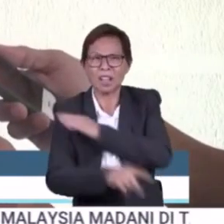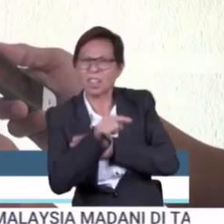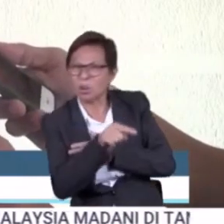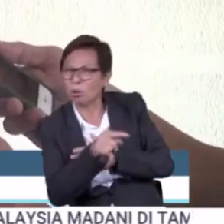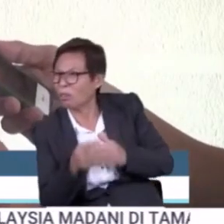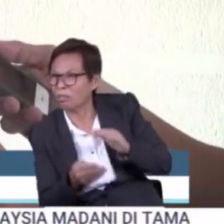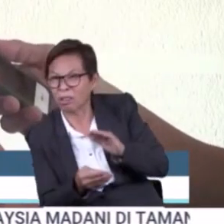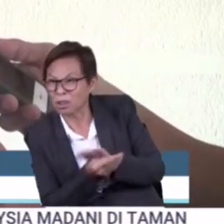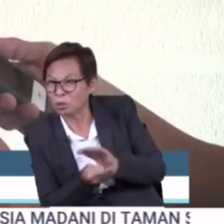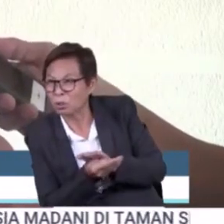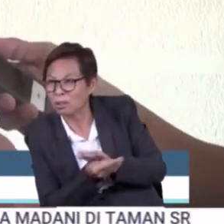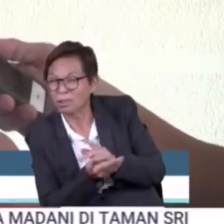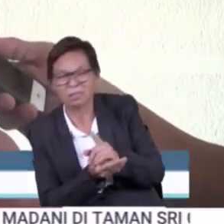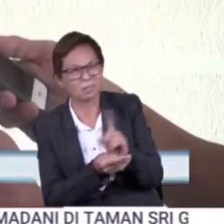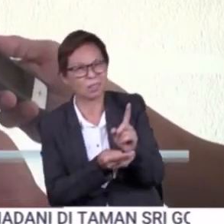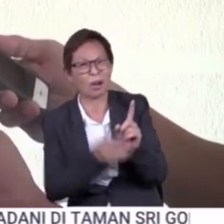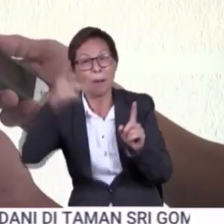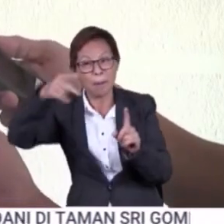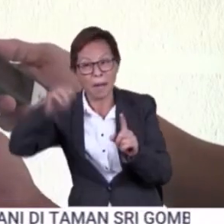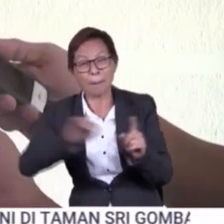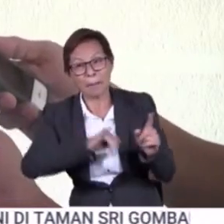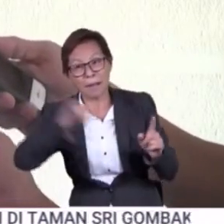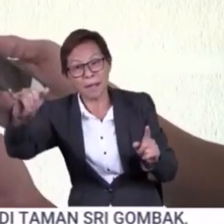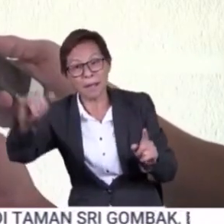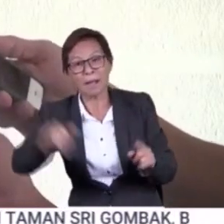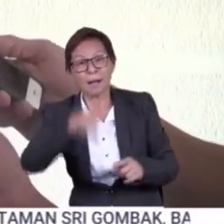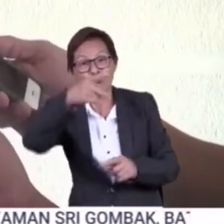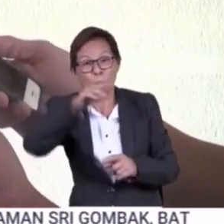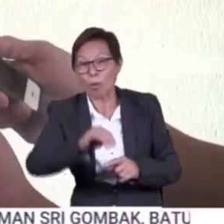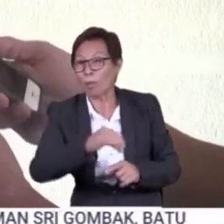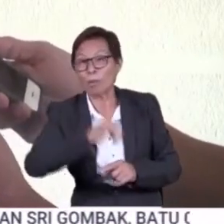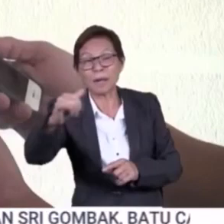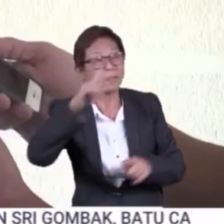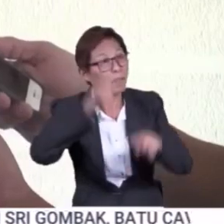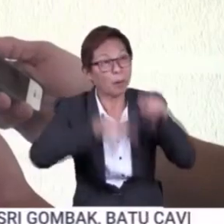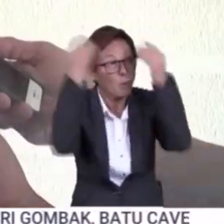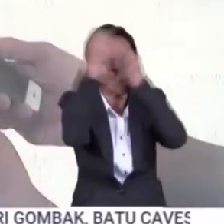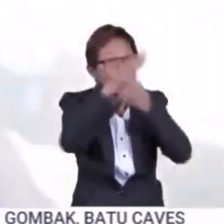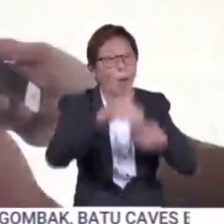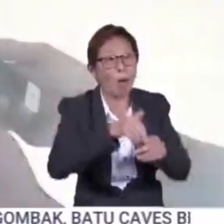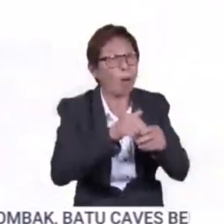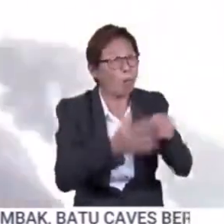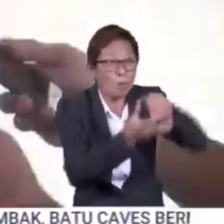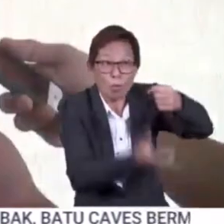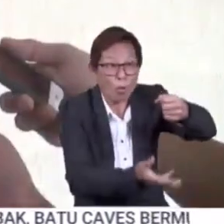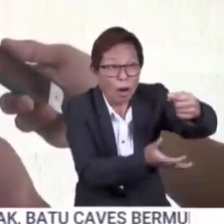rasuah? Jadi sekarang ini kalau PM pergi, ke mana-mana tak boleh umum peruntukan. Takut itu